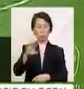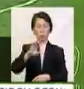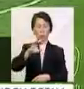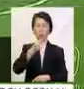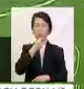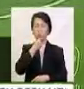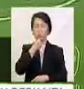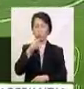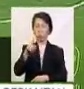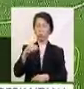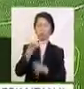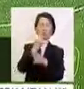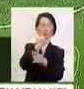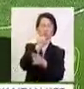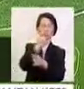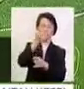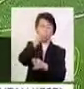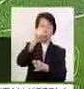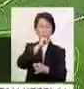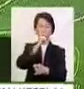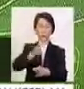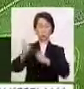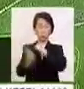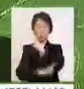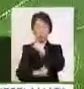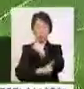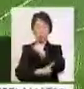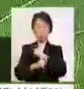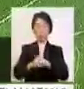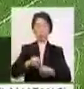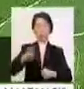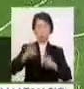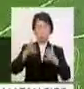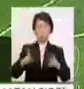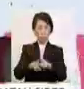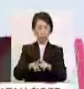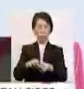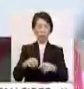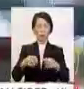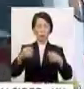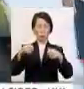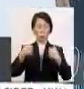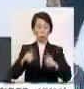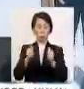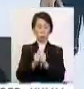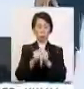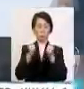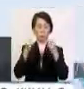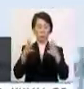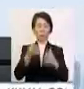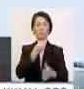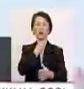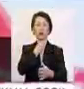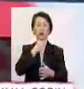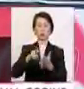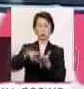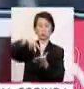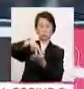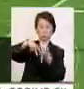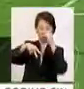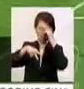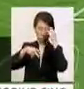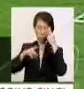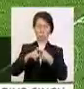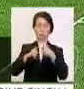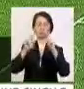Jayaranam melakukan kesilapan kerana tidak menghukum Hafizul Hakim. Dalam perlawanan penuh kontroversi dan dramatik itu, Perak berjaya bangkit mengikat